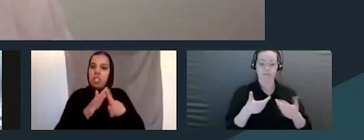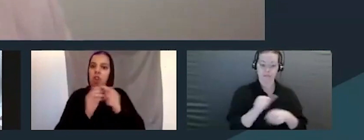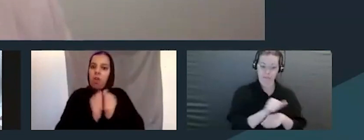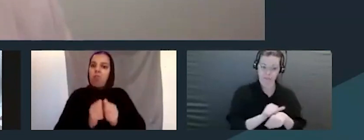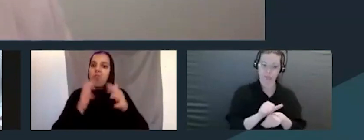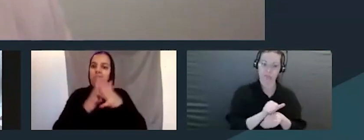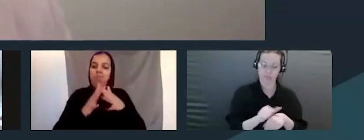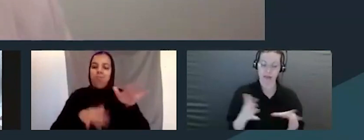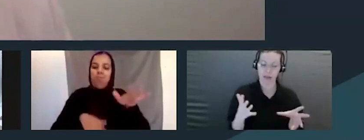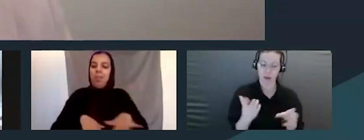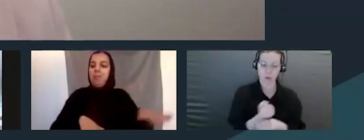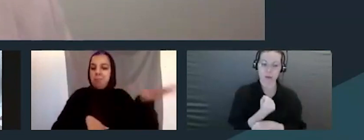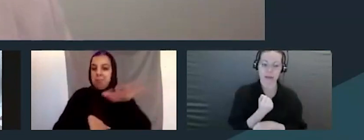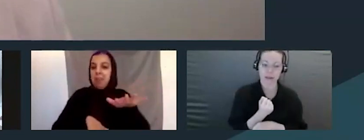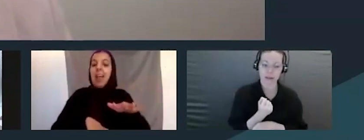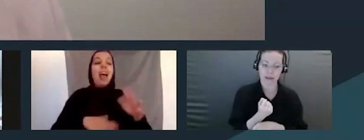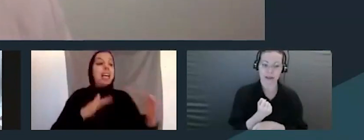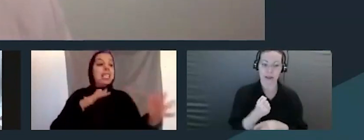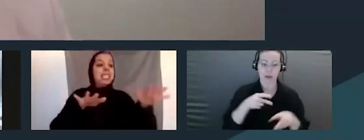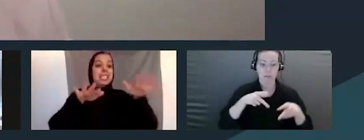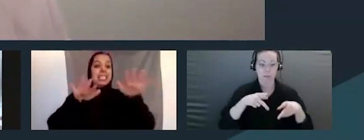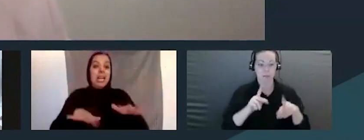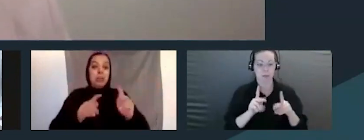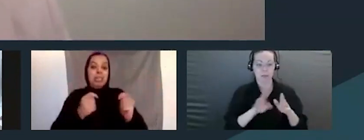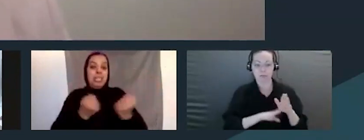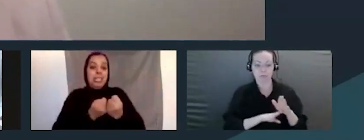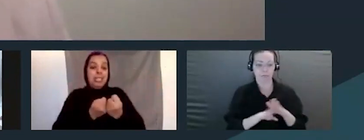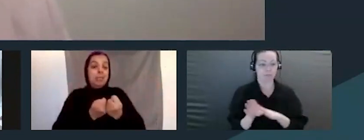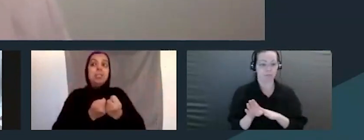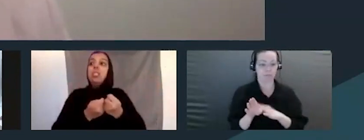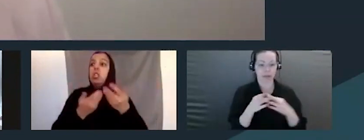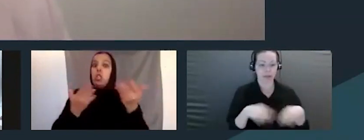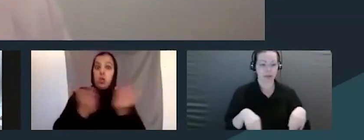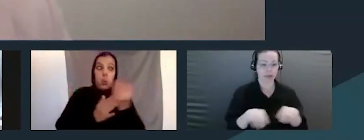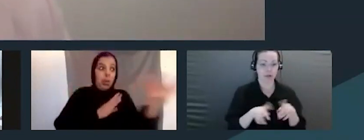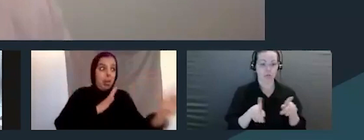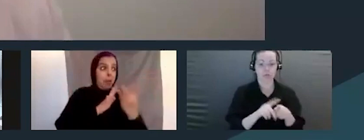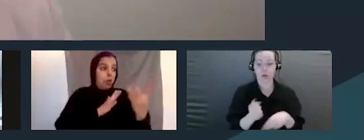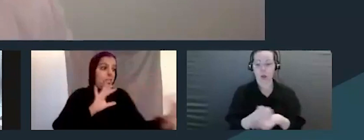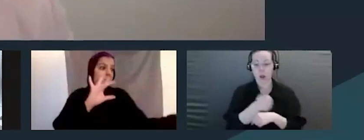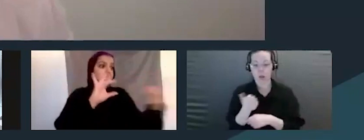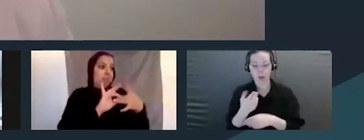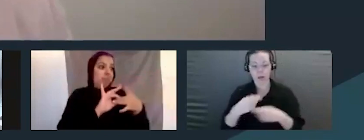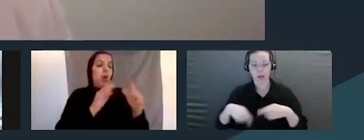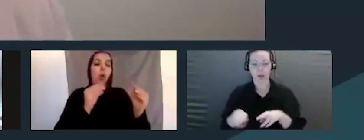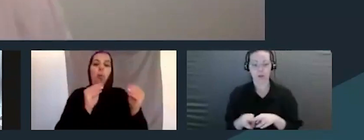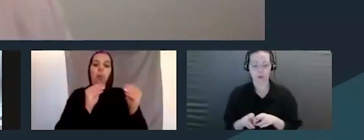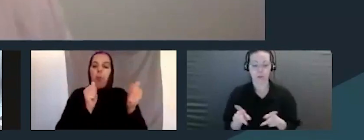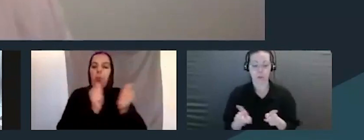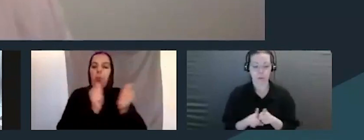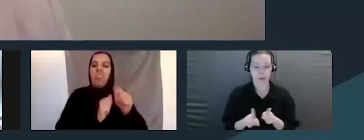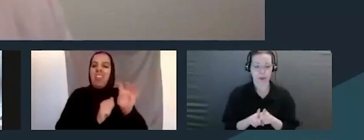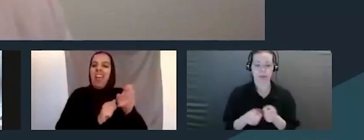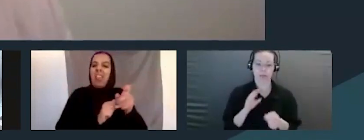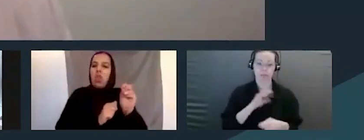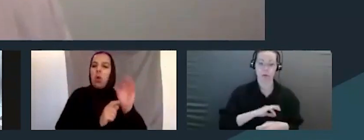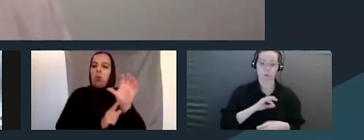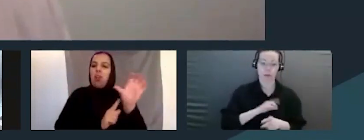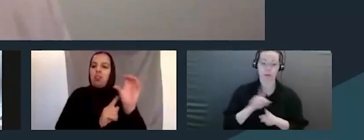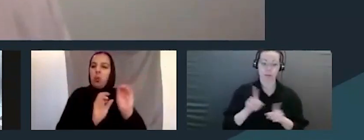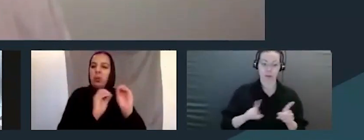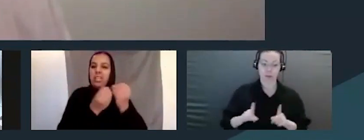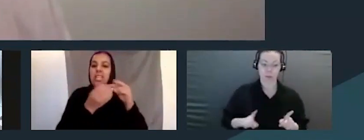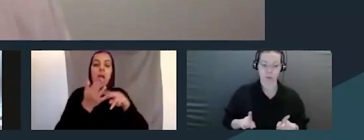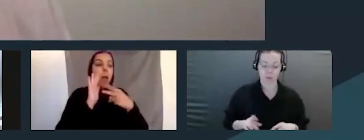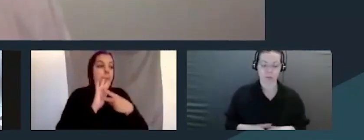nouveaux arrivants. Donc, il y a certains services, d'entre autres l'apprentissage de langue. Et il y a aussi une large gamme de